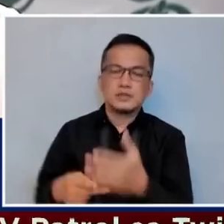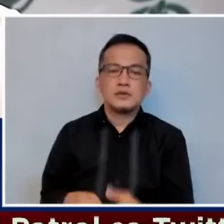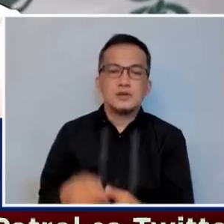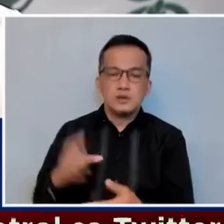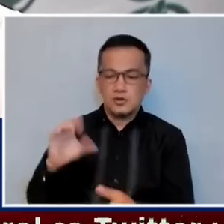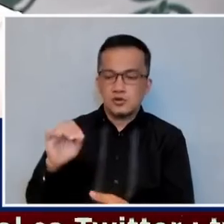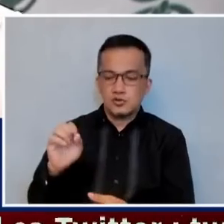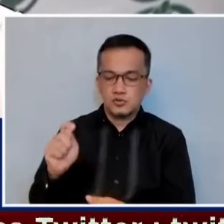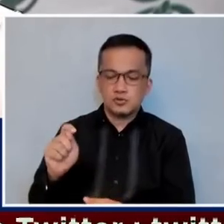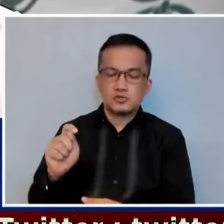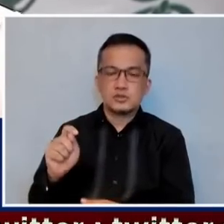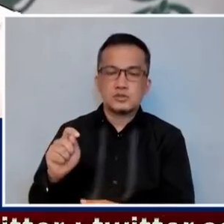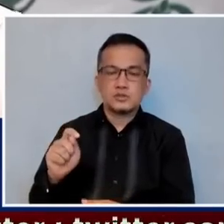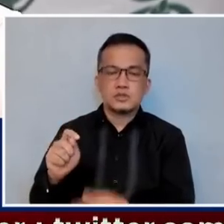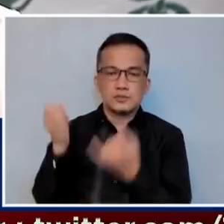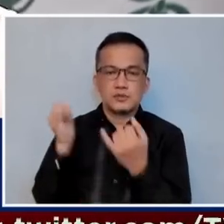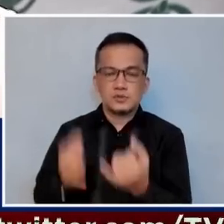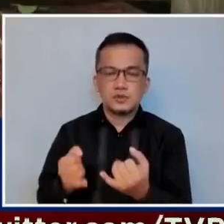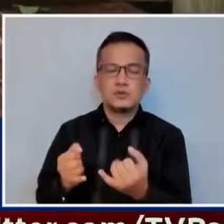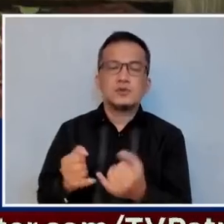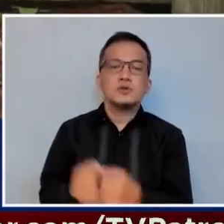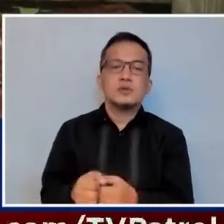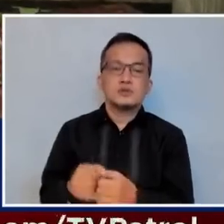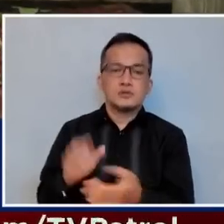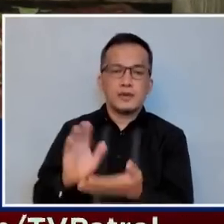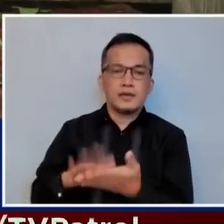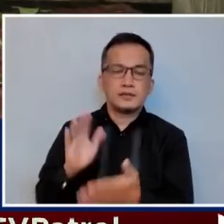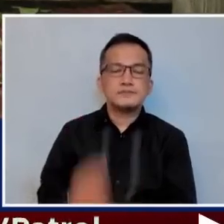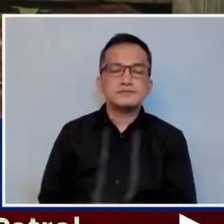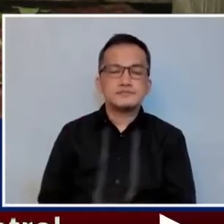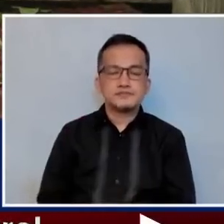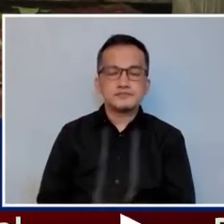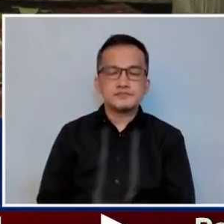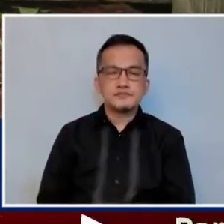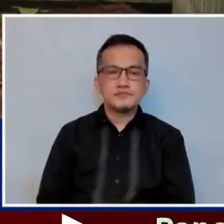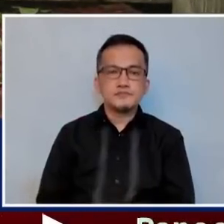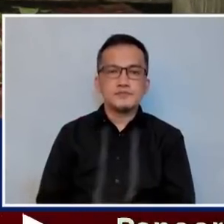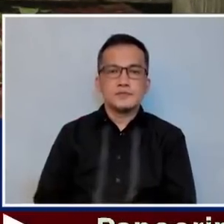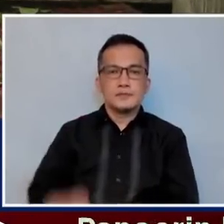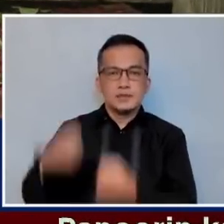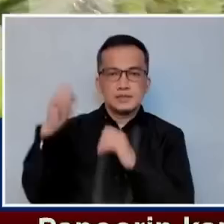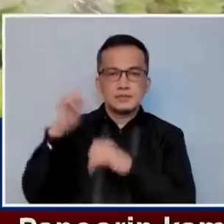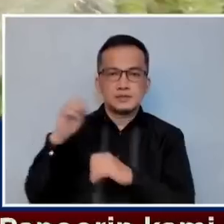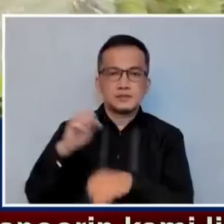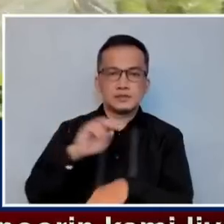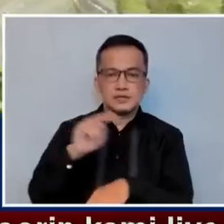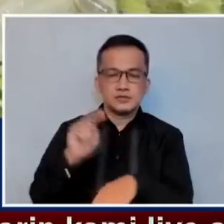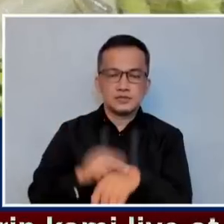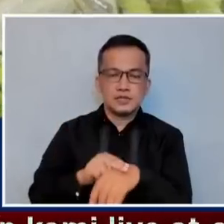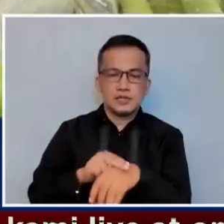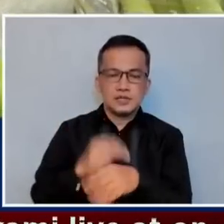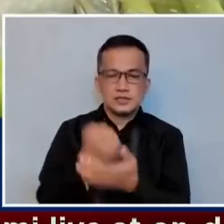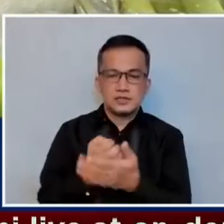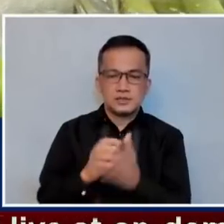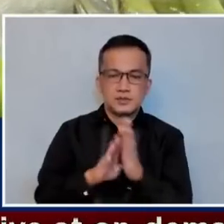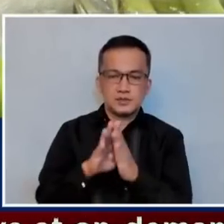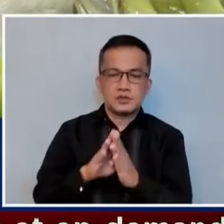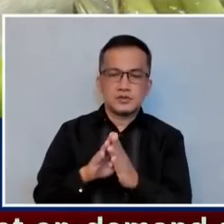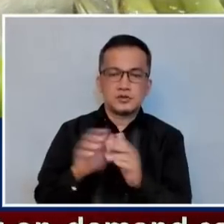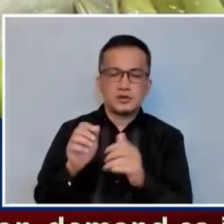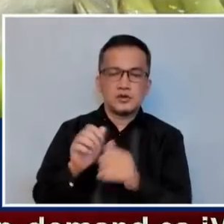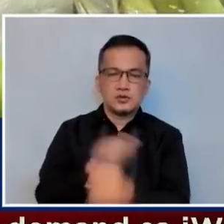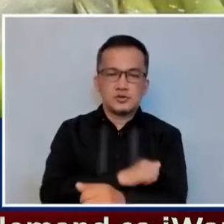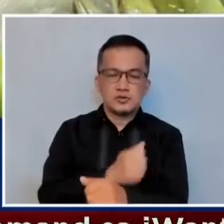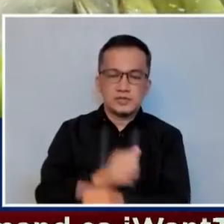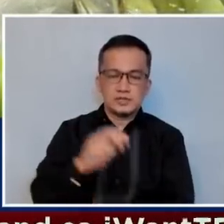nila ay imported, ay tumaas. Inaasahan naman ng National Economic Development Authority ang pagsirit ng inflation.